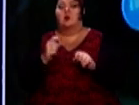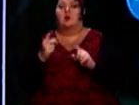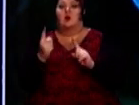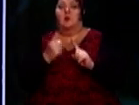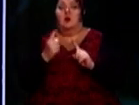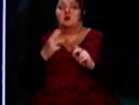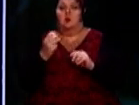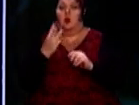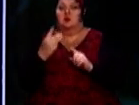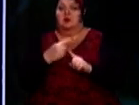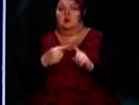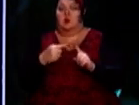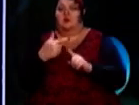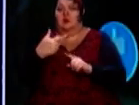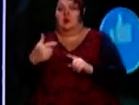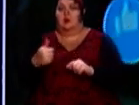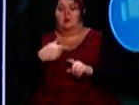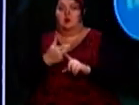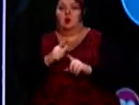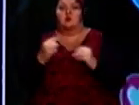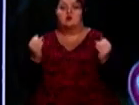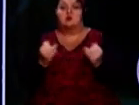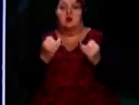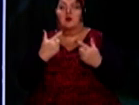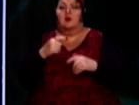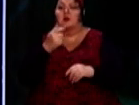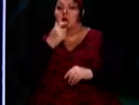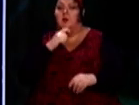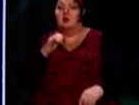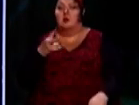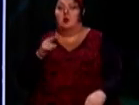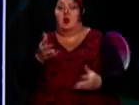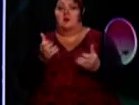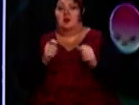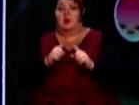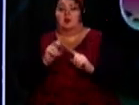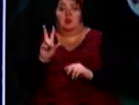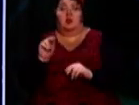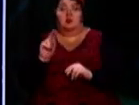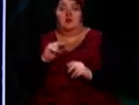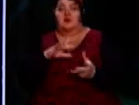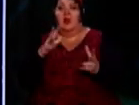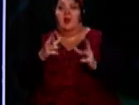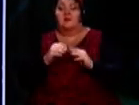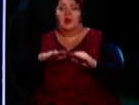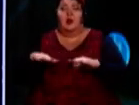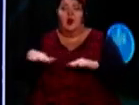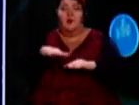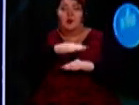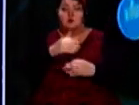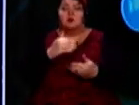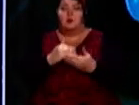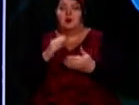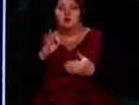3,5 гектари. Мені дуже, дуже цікаво, де пані Юля взяла такі цифри, тому що загалом площа перед обласною державною